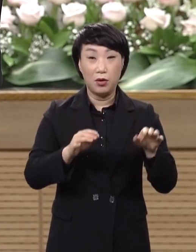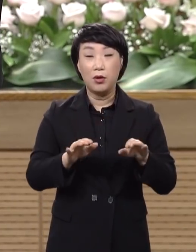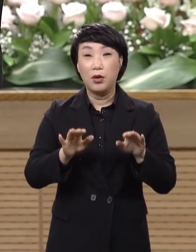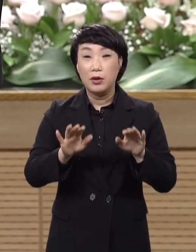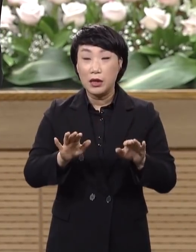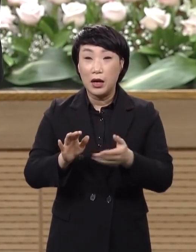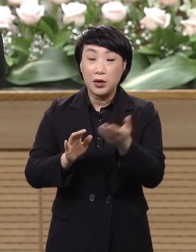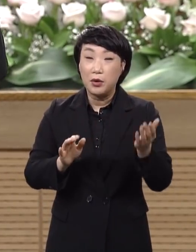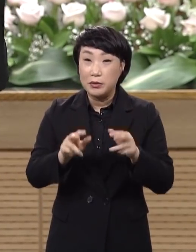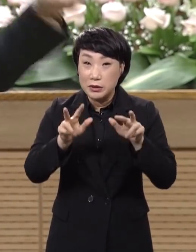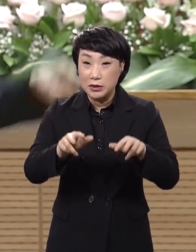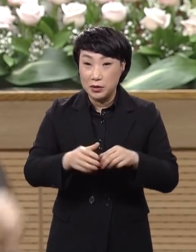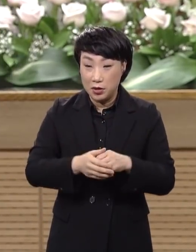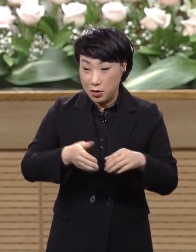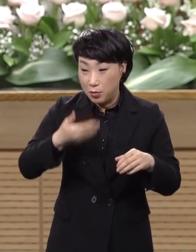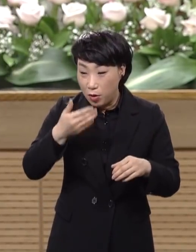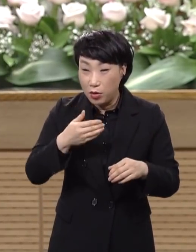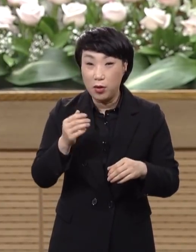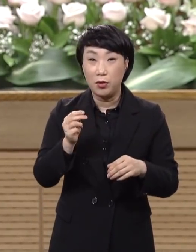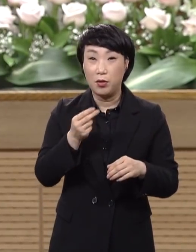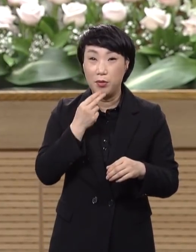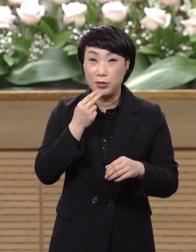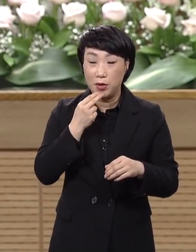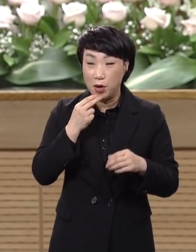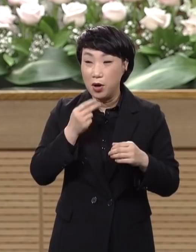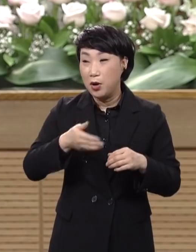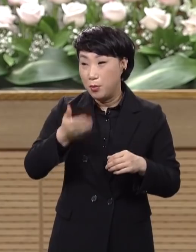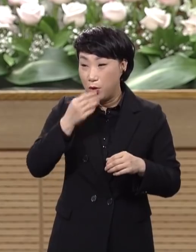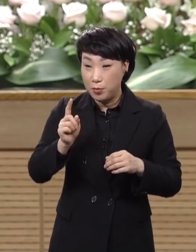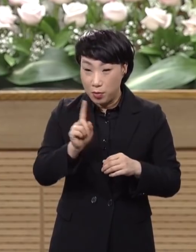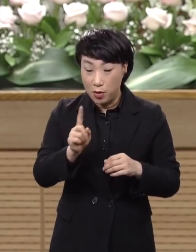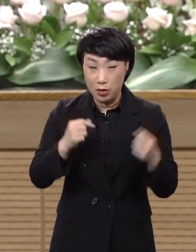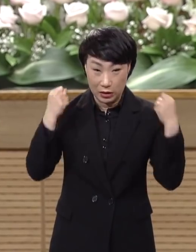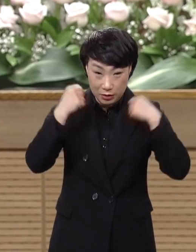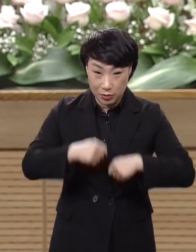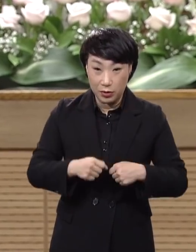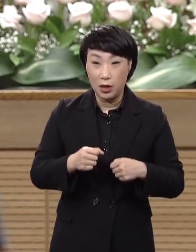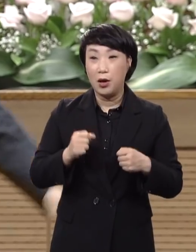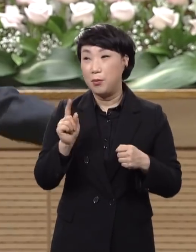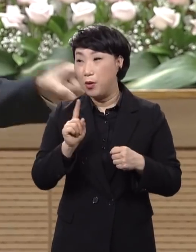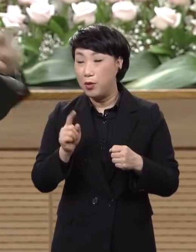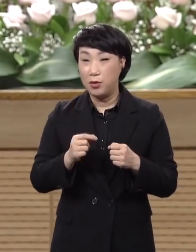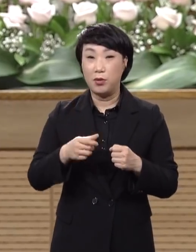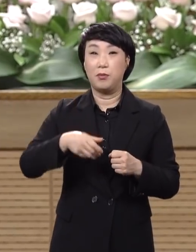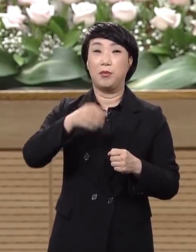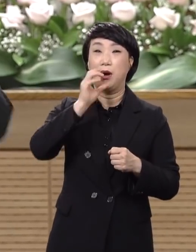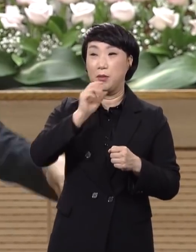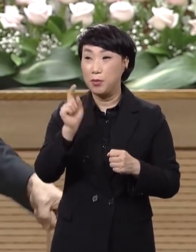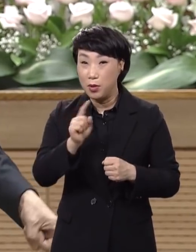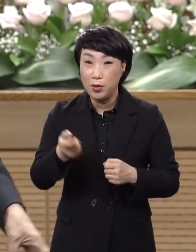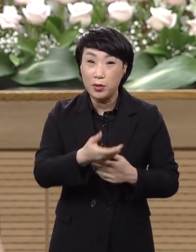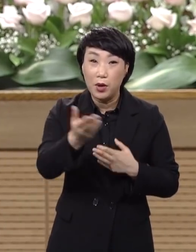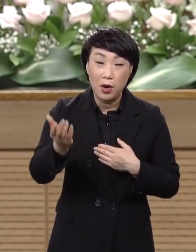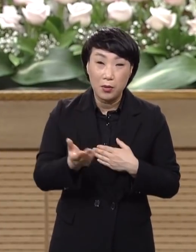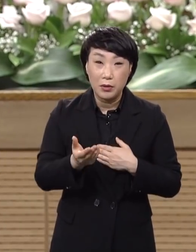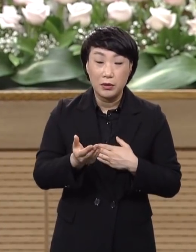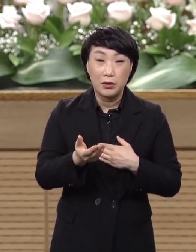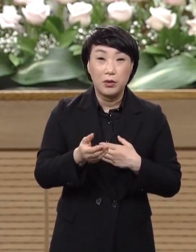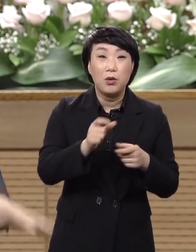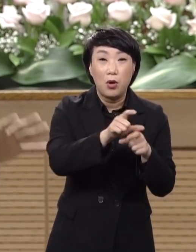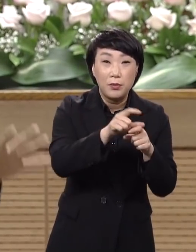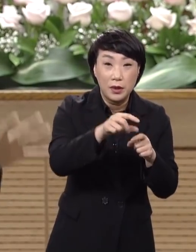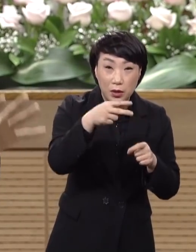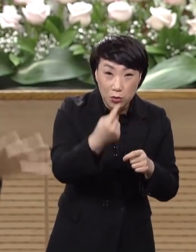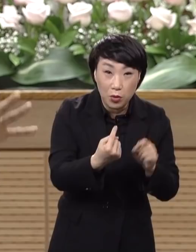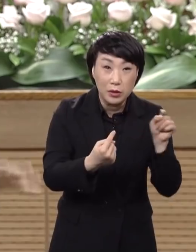당장에 때거리가 없어서 뭘 먹을까, 입을 게 없어서 못 입을까, 마실 게 없어서 뭘 마실까